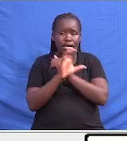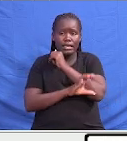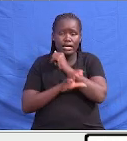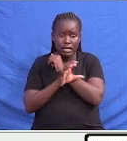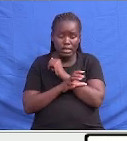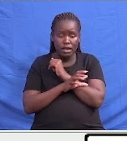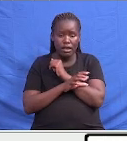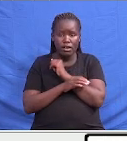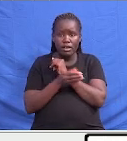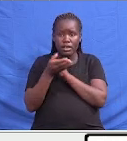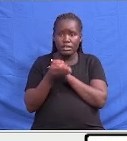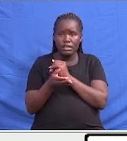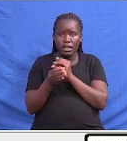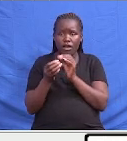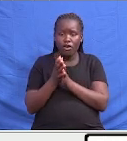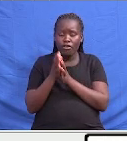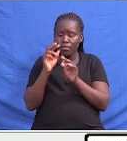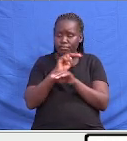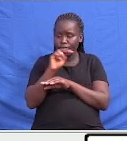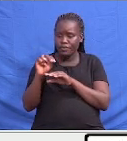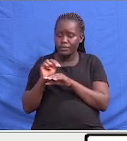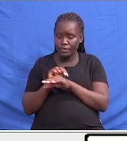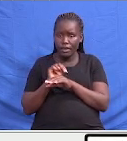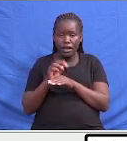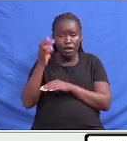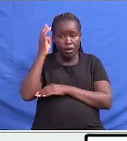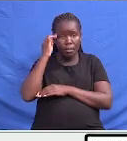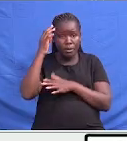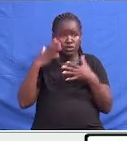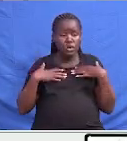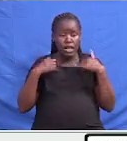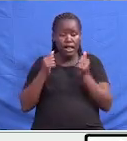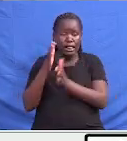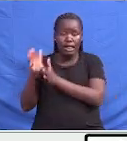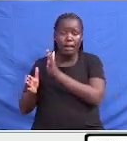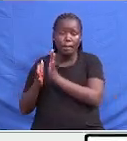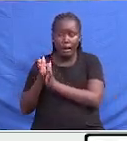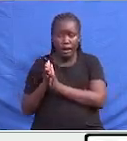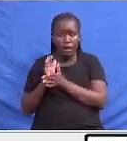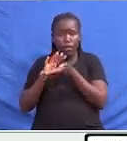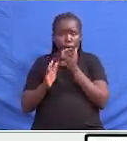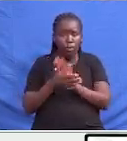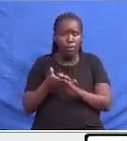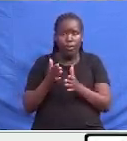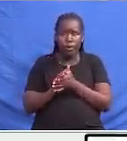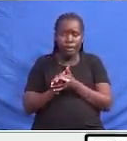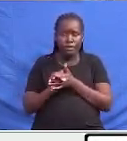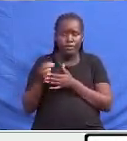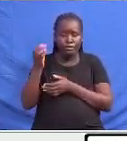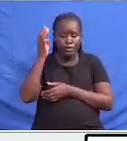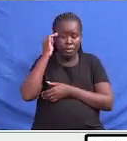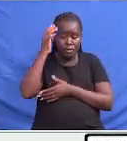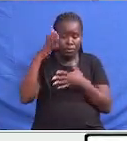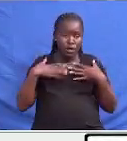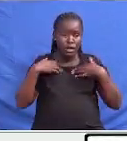the absence of a national mental health master plan. Ukosefu wa bima kwa wagonjwa wa afya ya akili